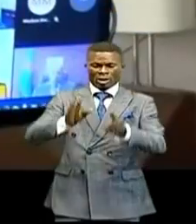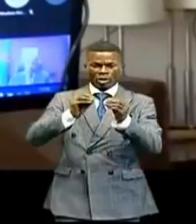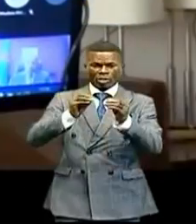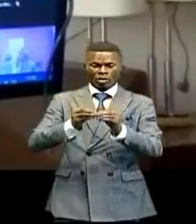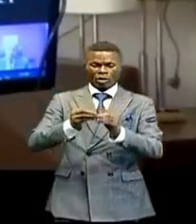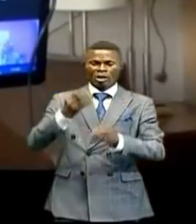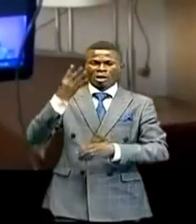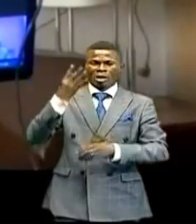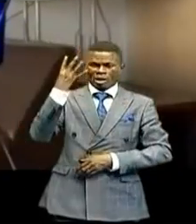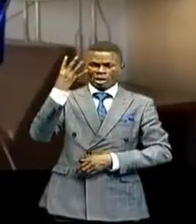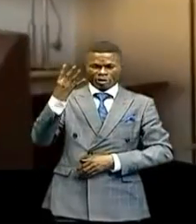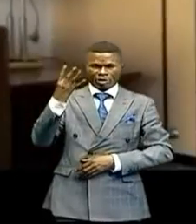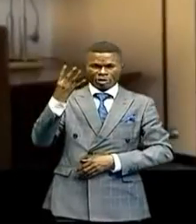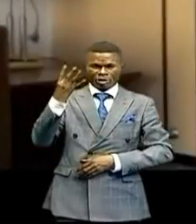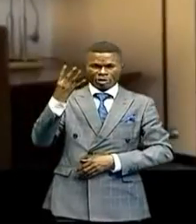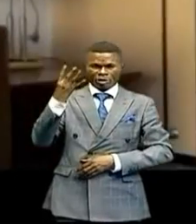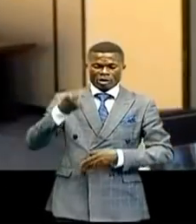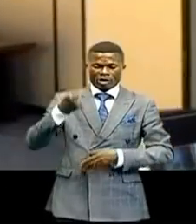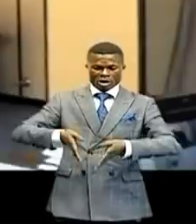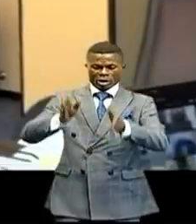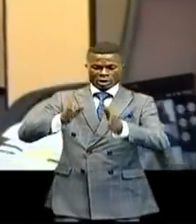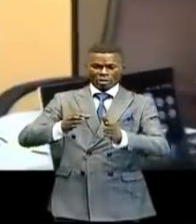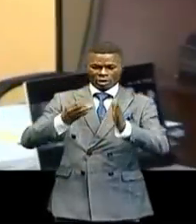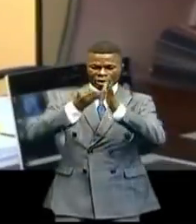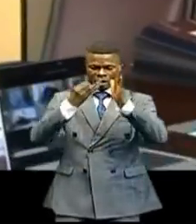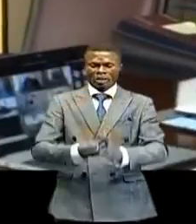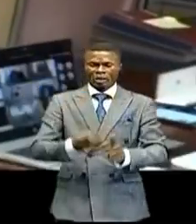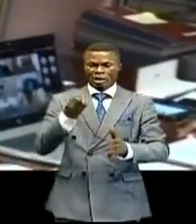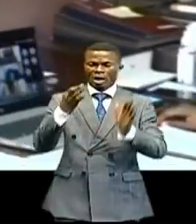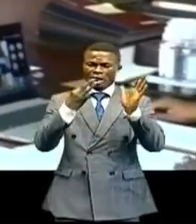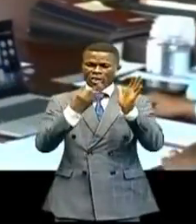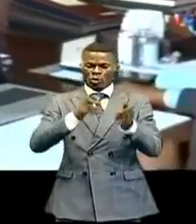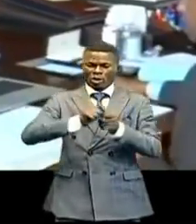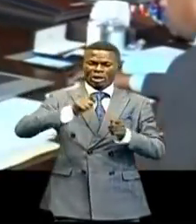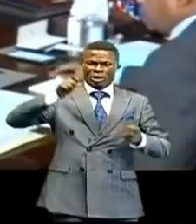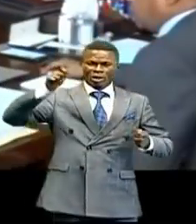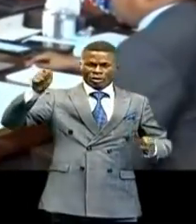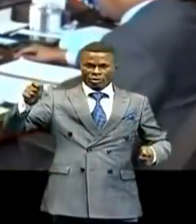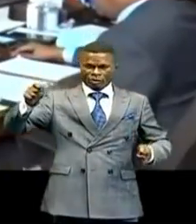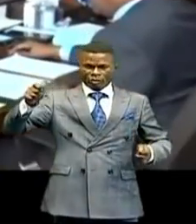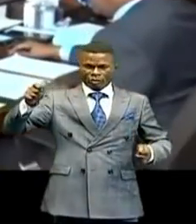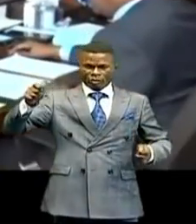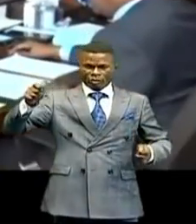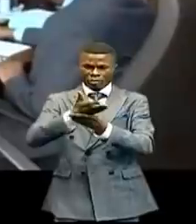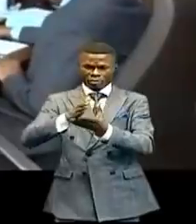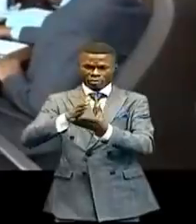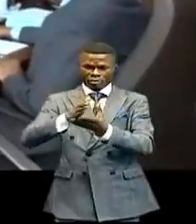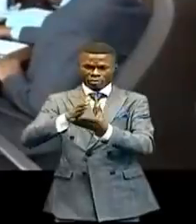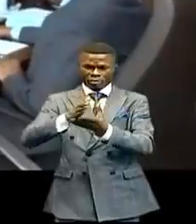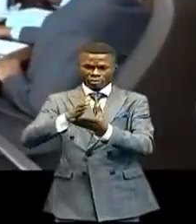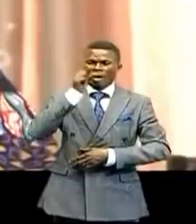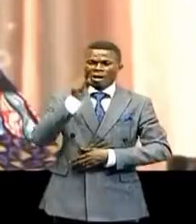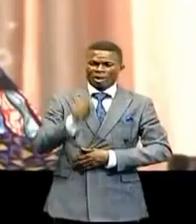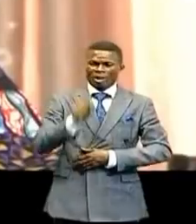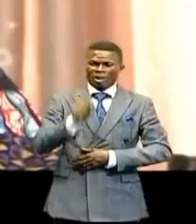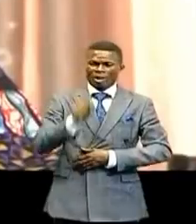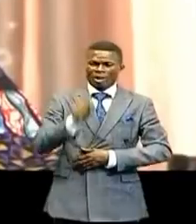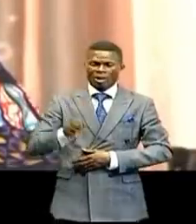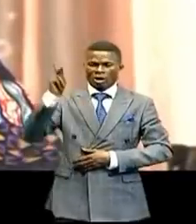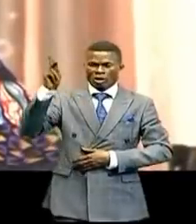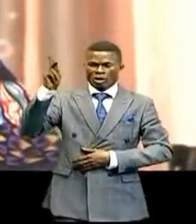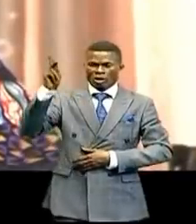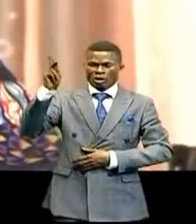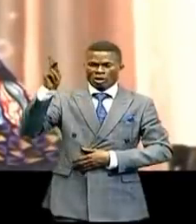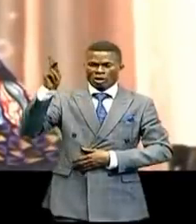nationale numéro 4 dans son tronçon de 748 km, compris entre Kisangani, Komanda,